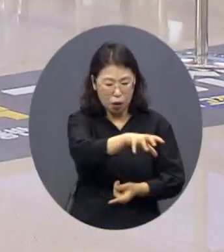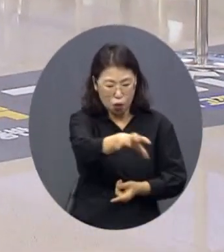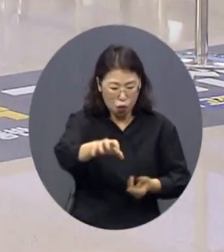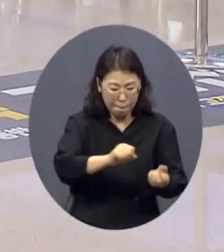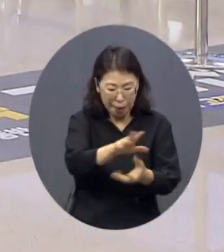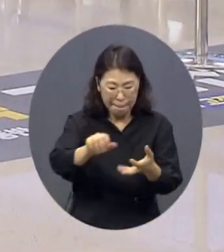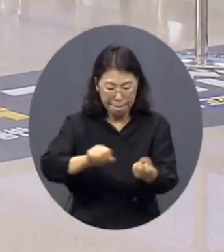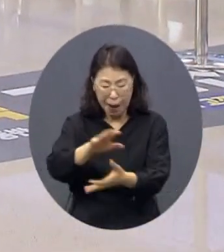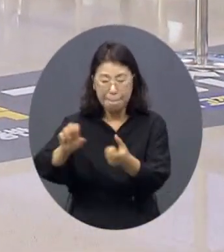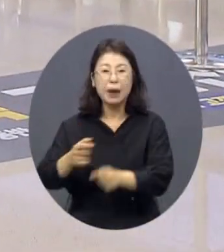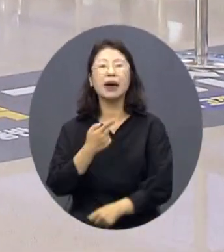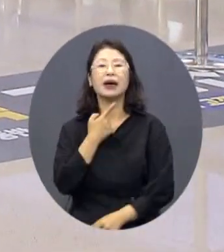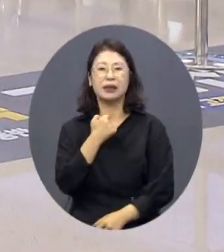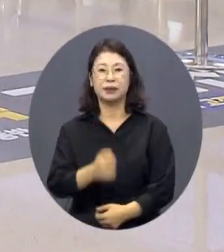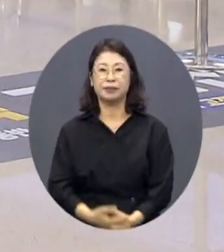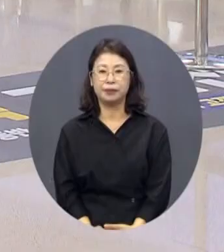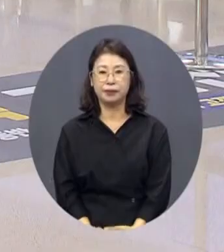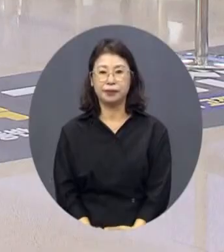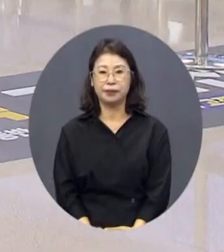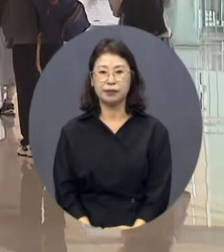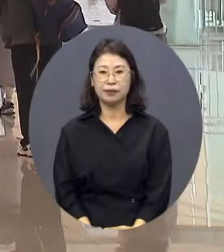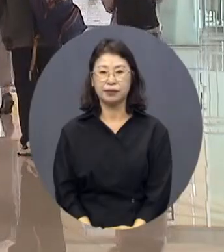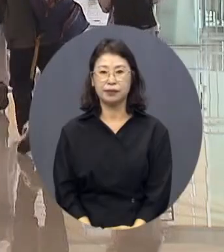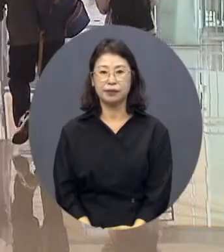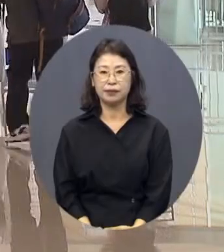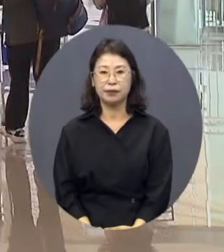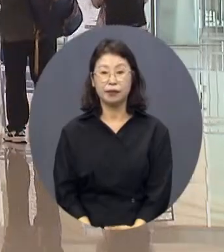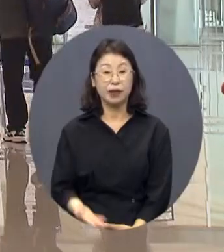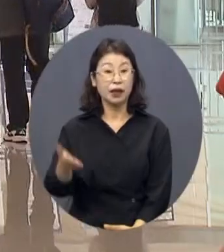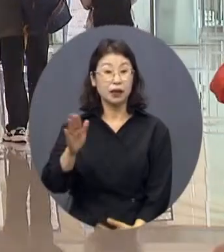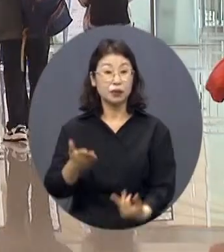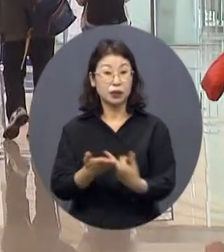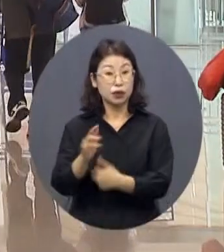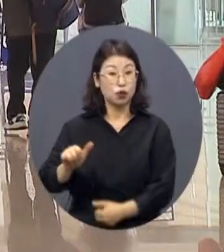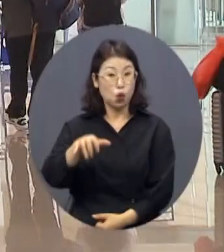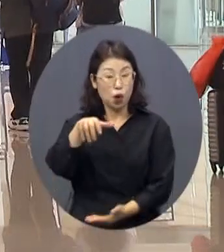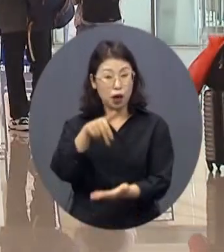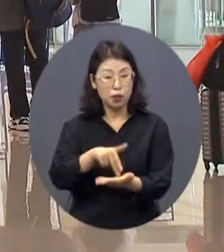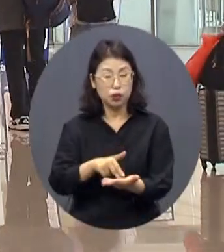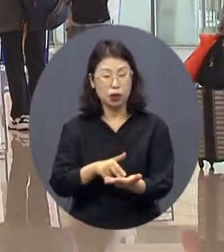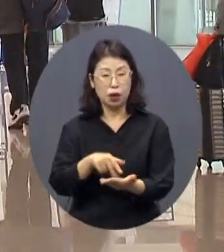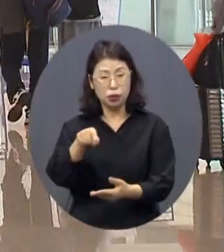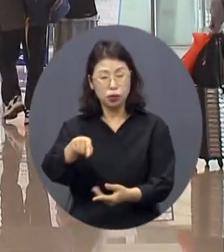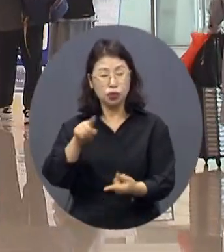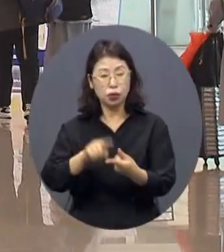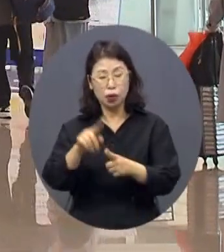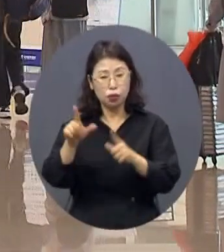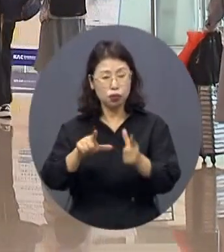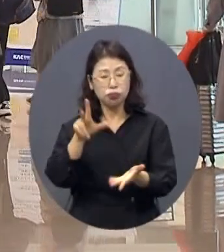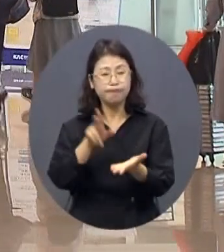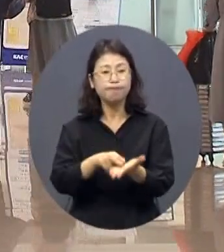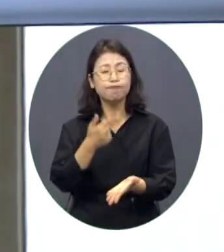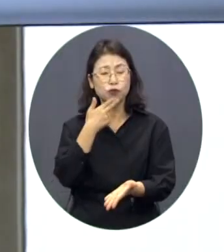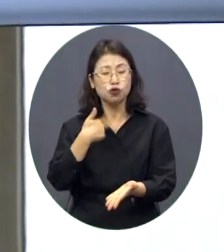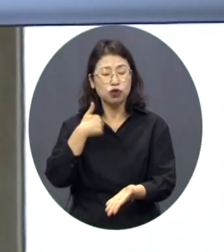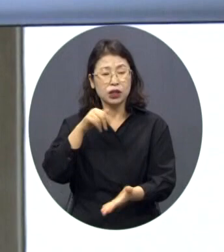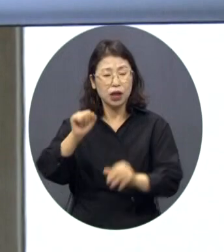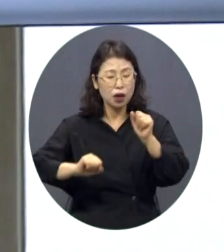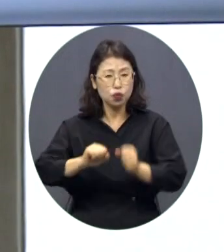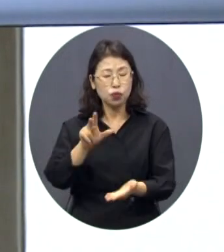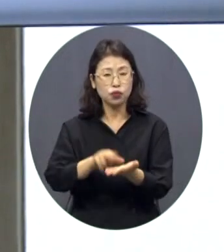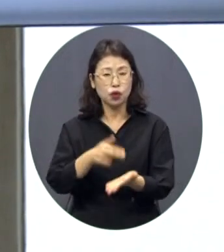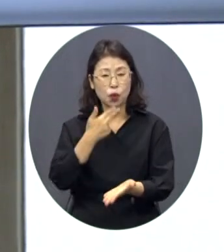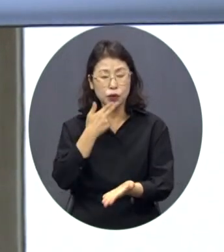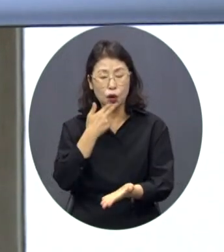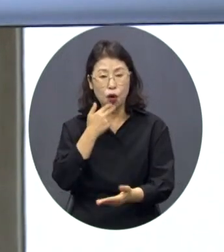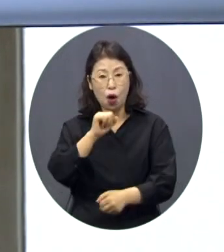안에선 한바탕 소동이 빚어졌습니다. 하지만 제주공항은 대응에 문제가 없었다는 입장입니다.